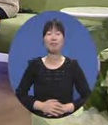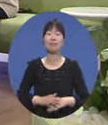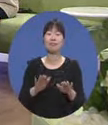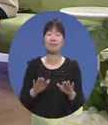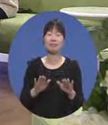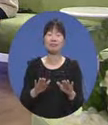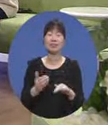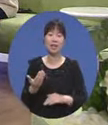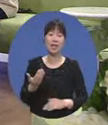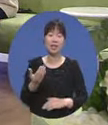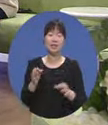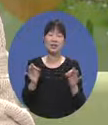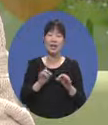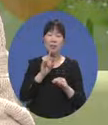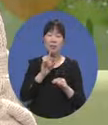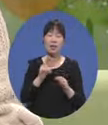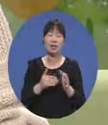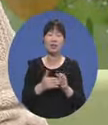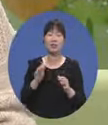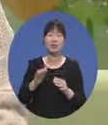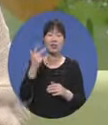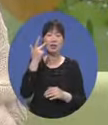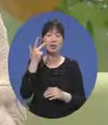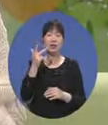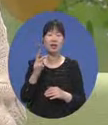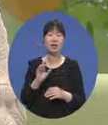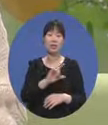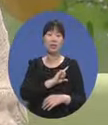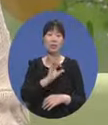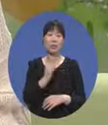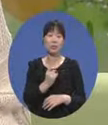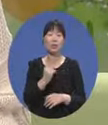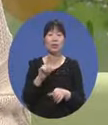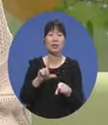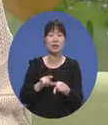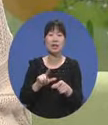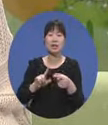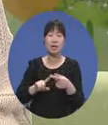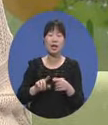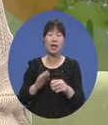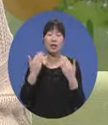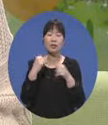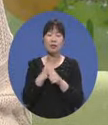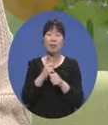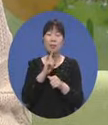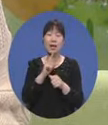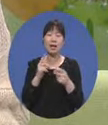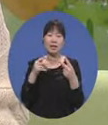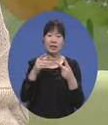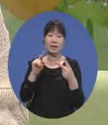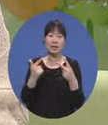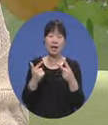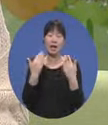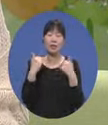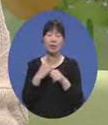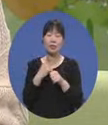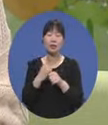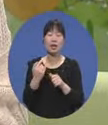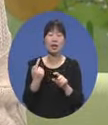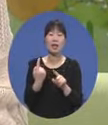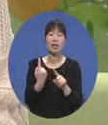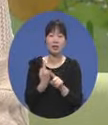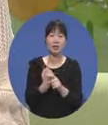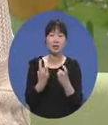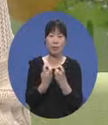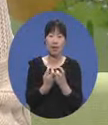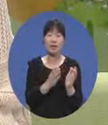네, 아까도 잠깐 말씀을 드렸지만요. 다음 주 오은영의 아이 이 시간에는 학교폭력을 말한다 2탄입니다. 학교폭력의 대처